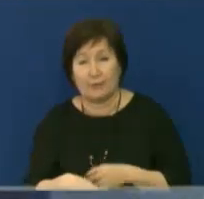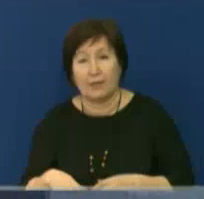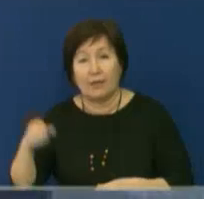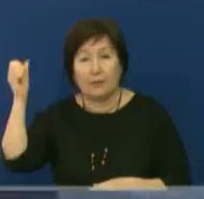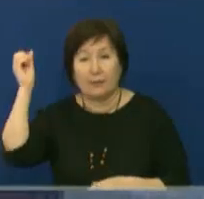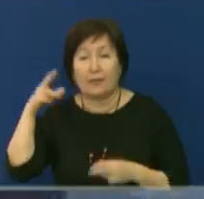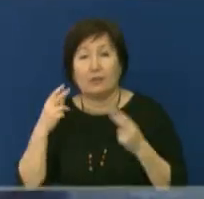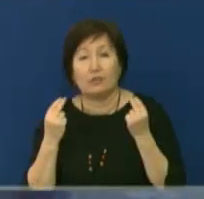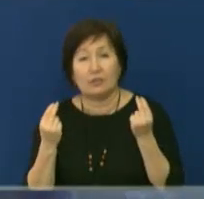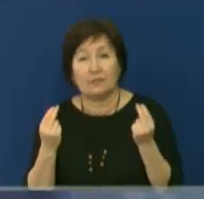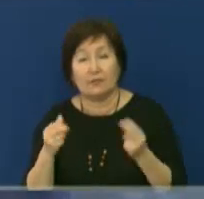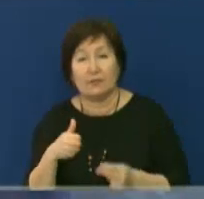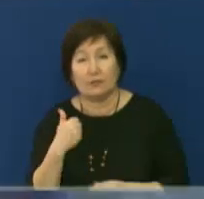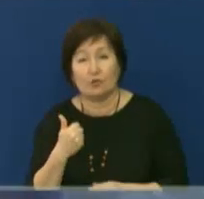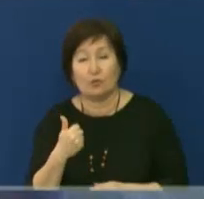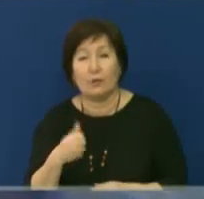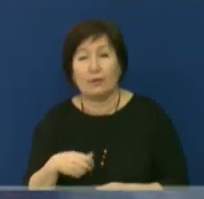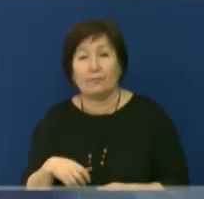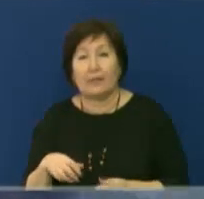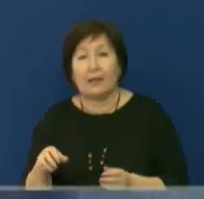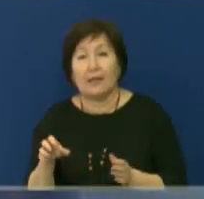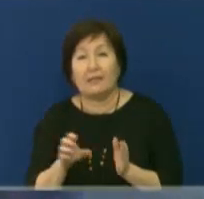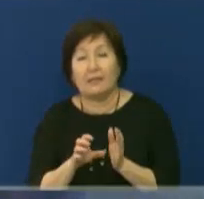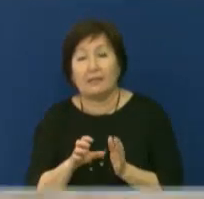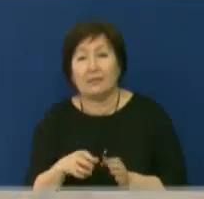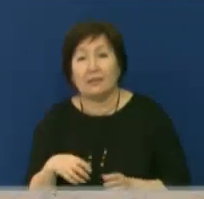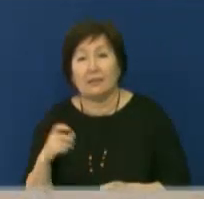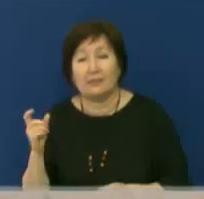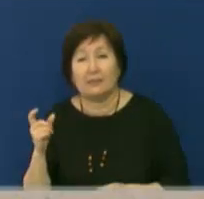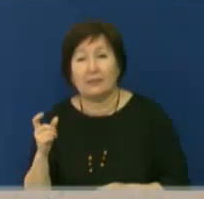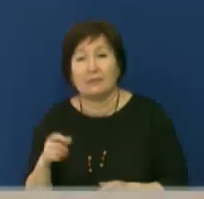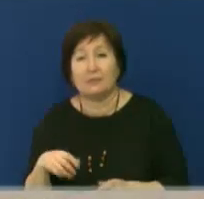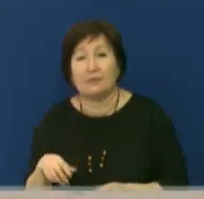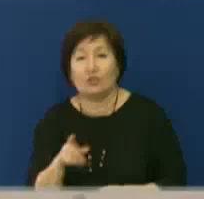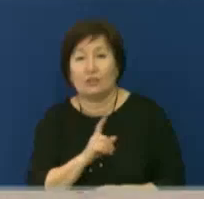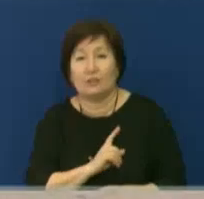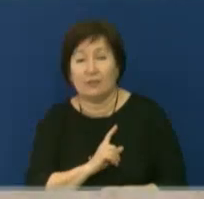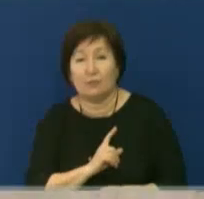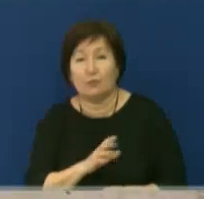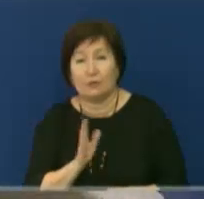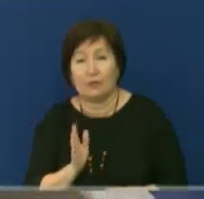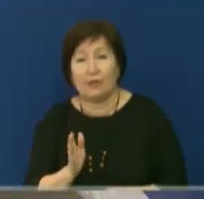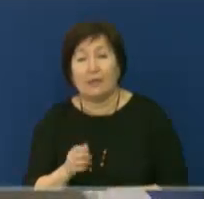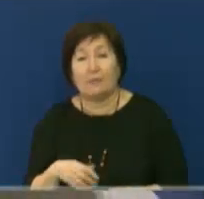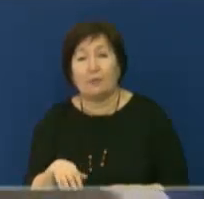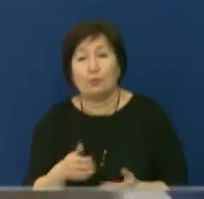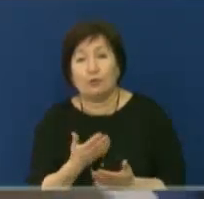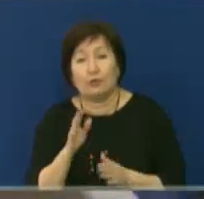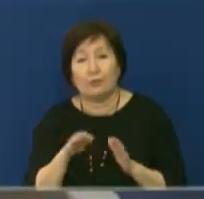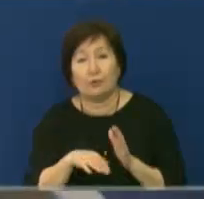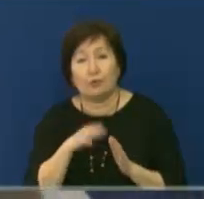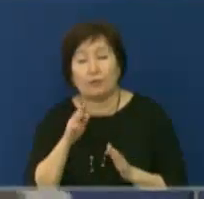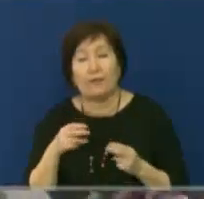сапасы жақсы. Ескі шамдарға қарағанда энергияны үнемдеу 60% құрайды. Қазіргі уақытта Чайковский көшесінде жарықтандыру